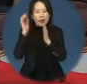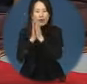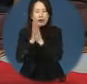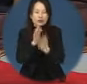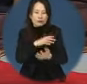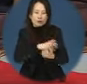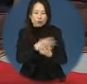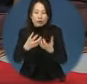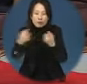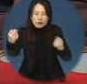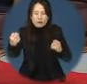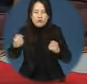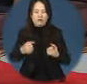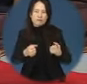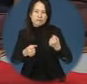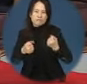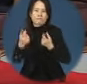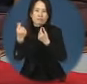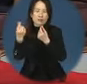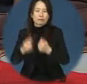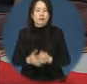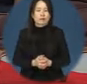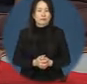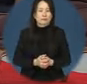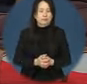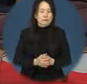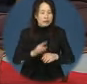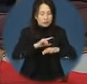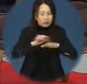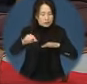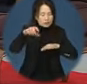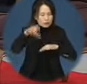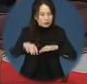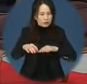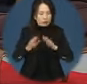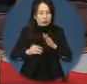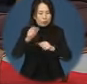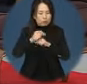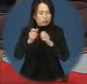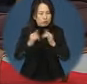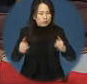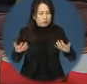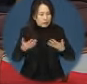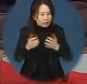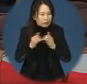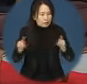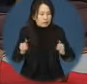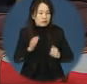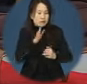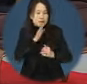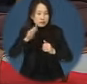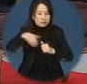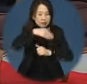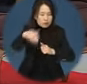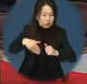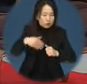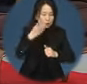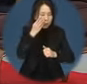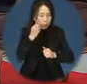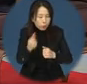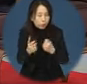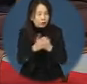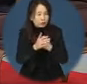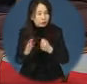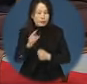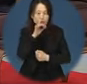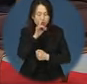직접 시행 을 담당하고 있는 지자체 담당공무원 이라 관계자들이 훨씬 현장 적응력이 빠르지 않습니까 그런 걸